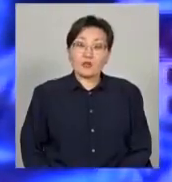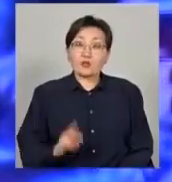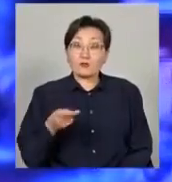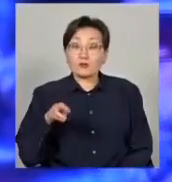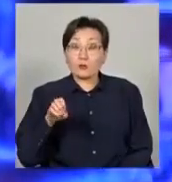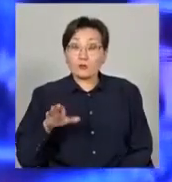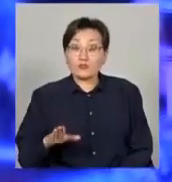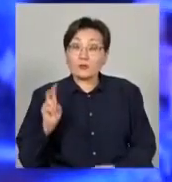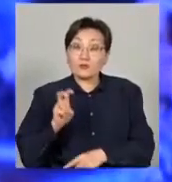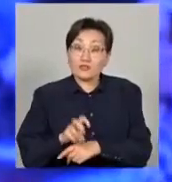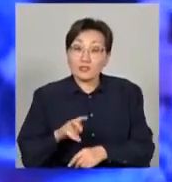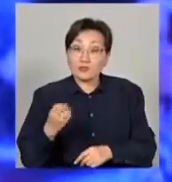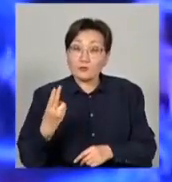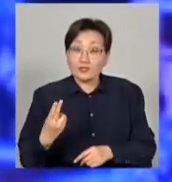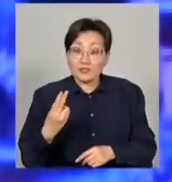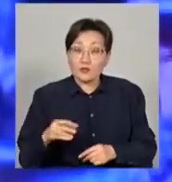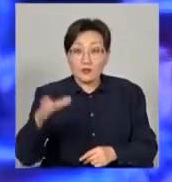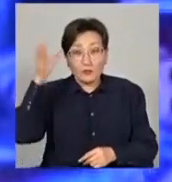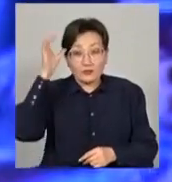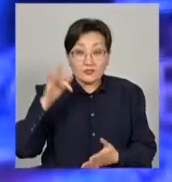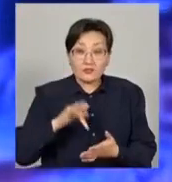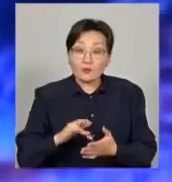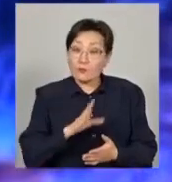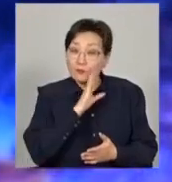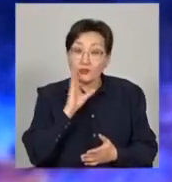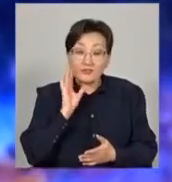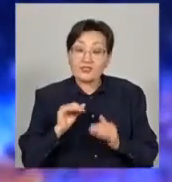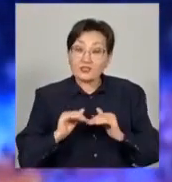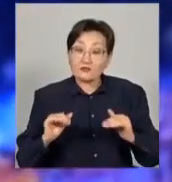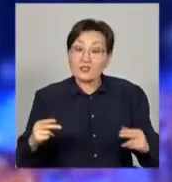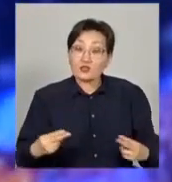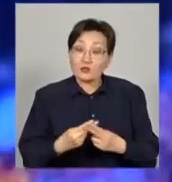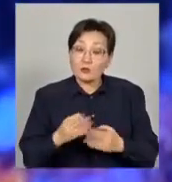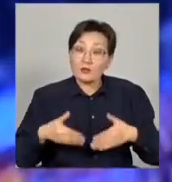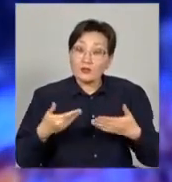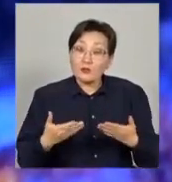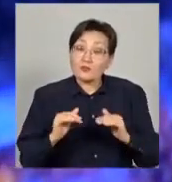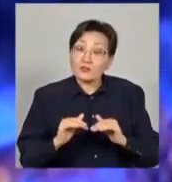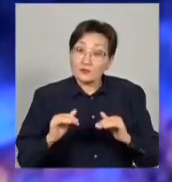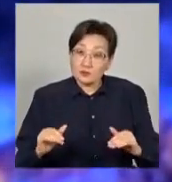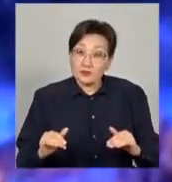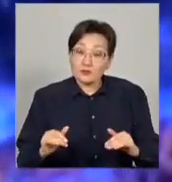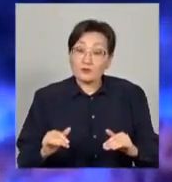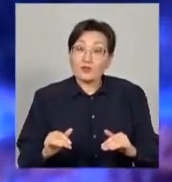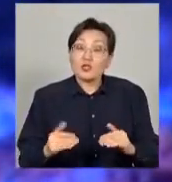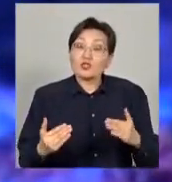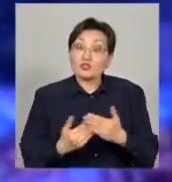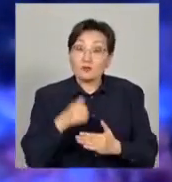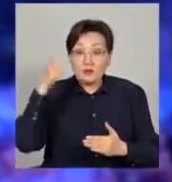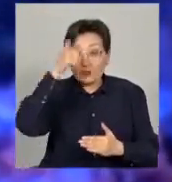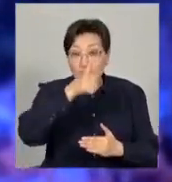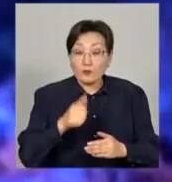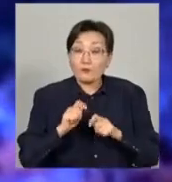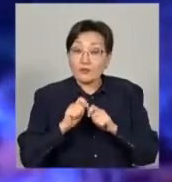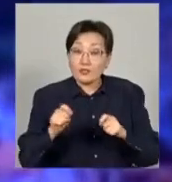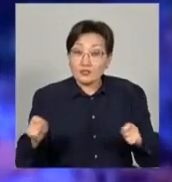Касым-Жомарт Токаев посетил Национальный научный центр материнства и детства в Астане. Он поздравил маленьких пациентов клиники с Новым годом,